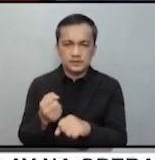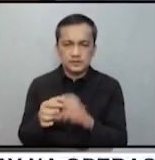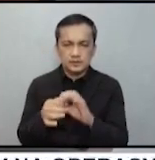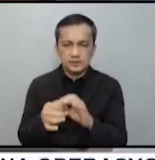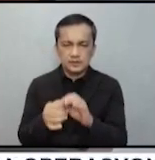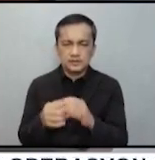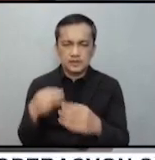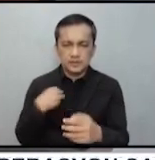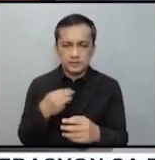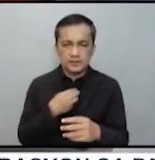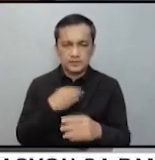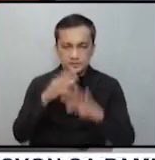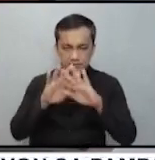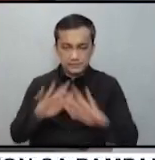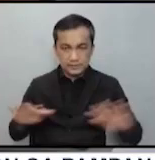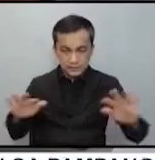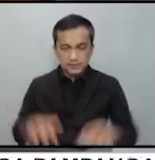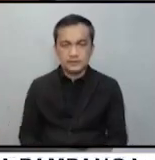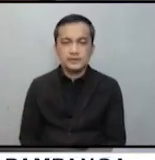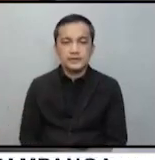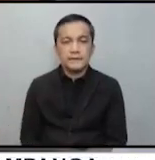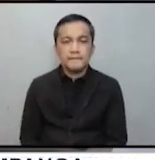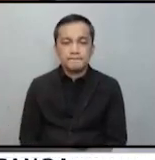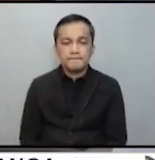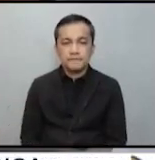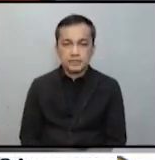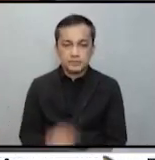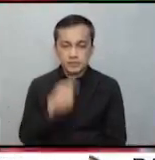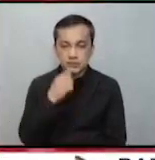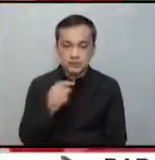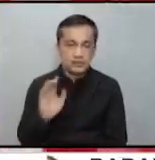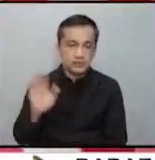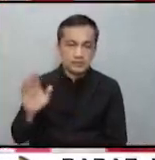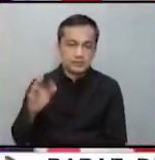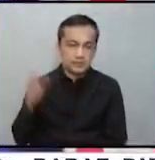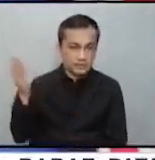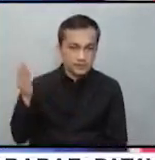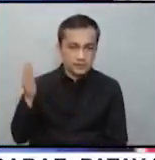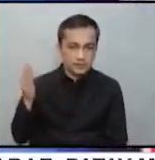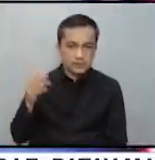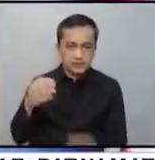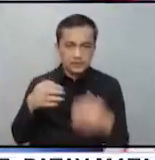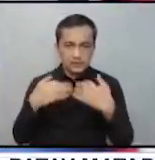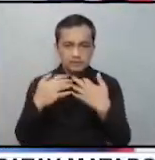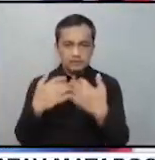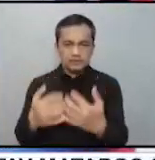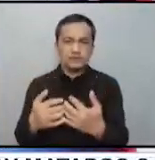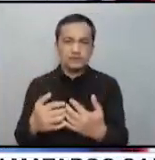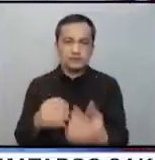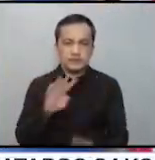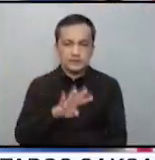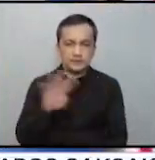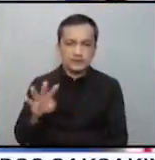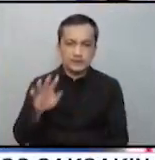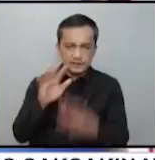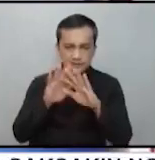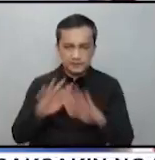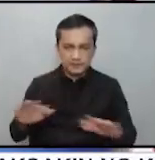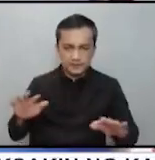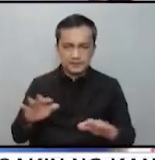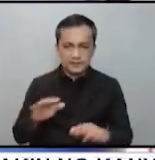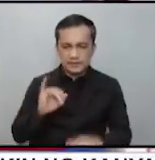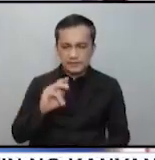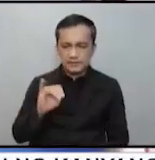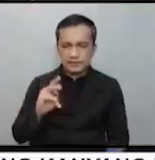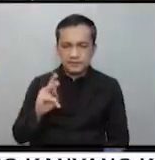Asian Nations, o ASEAN. Sinabi niya ito sa kanyang talumpati sa plenary session ng 44th ASEAN Interparliamentary